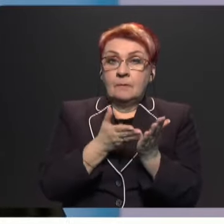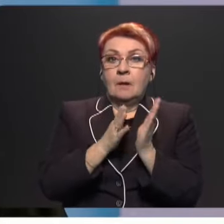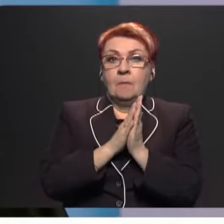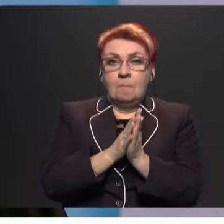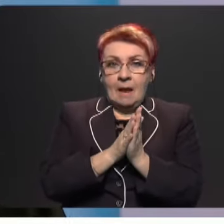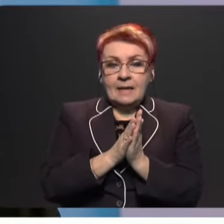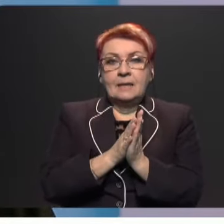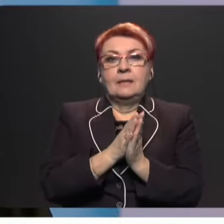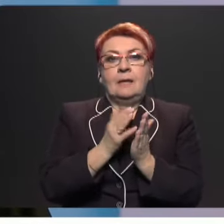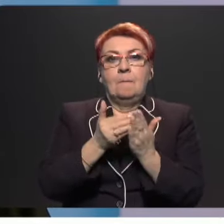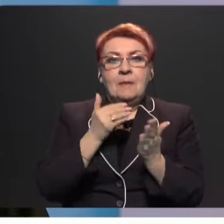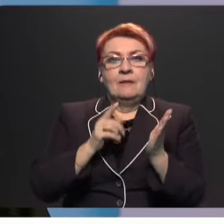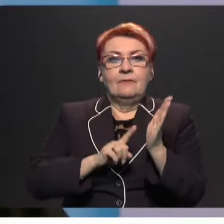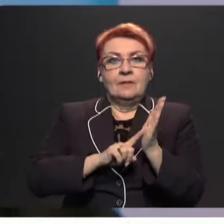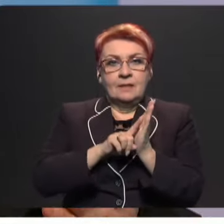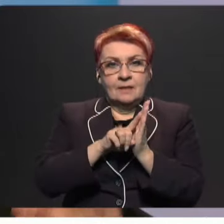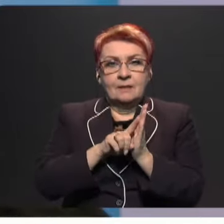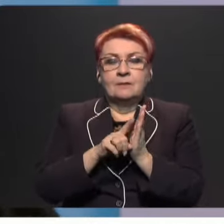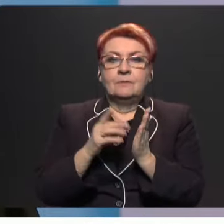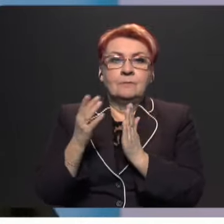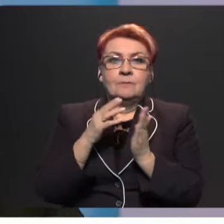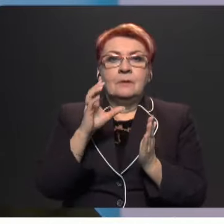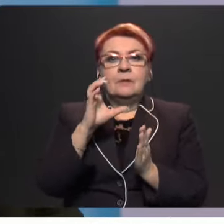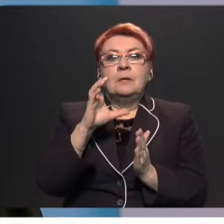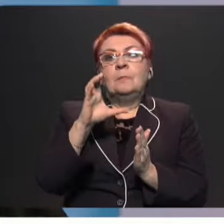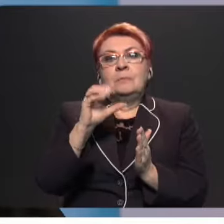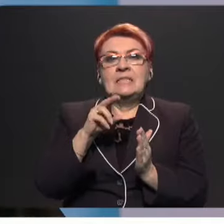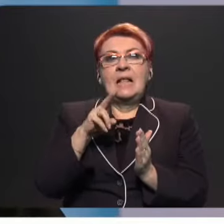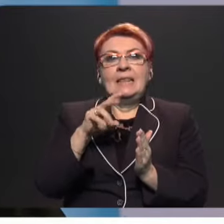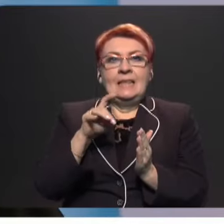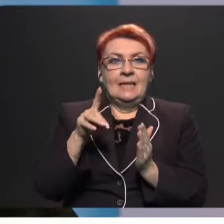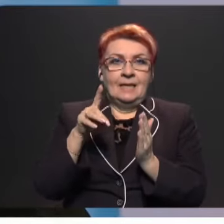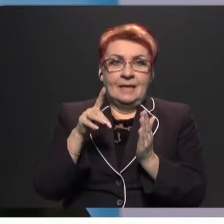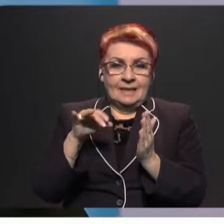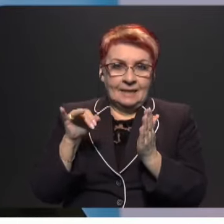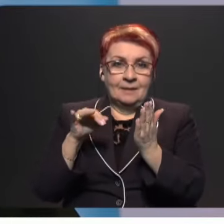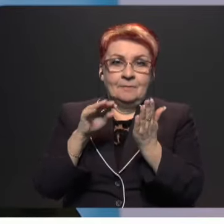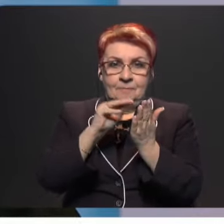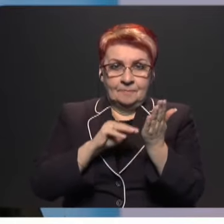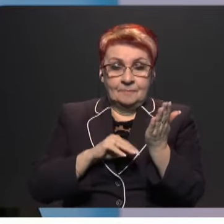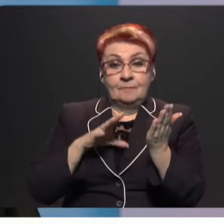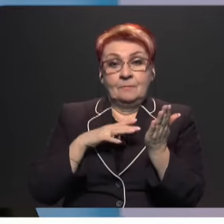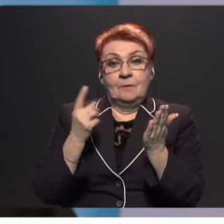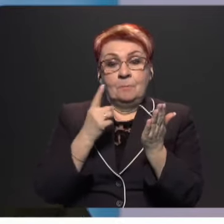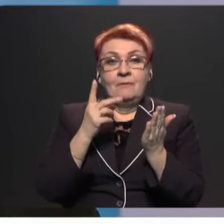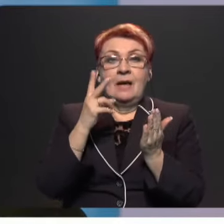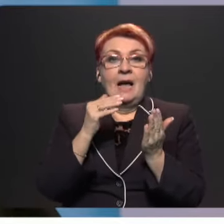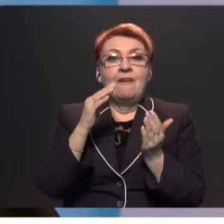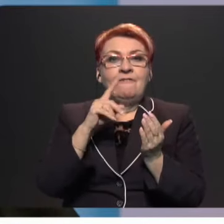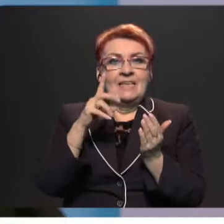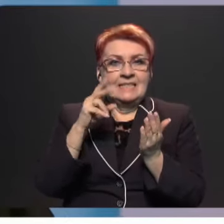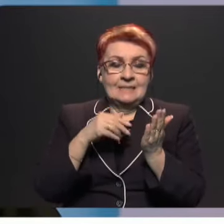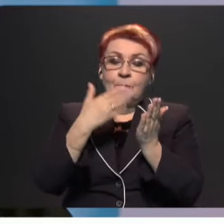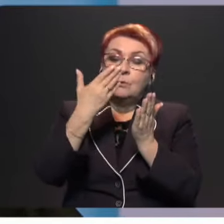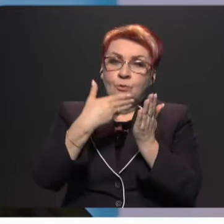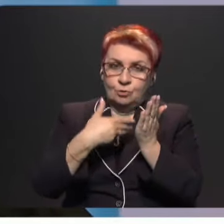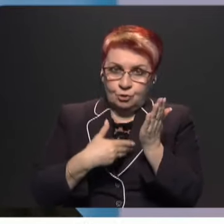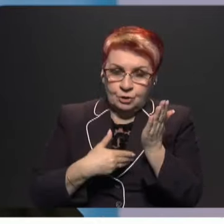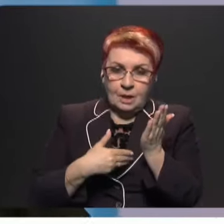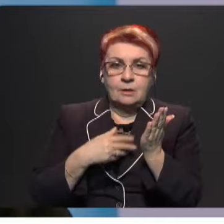перед началом чтения псалтири. Читаешь их, потом смотришь первое кафизма, читаешь первую